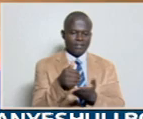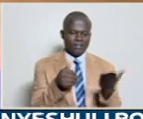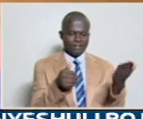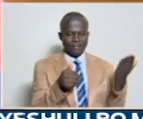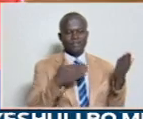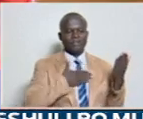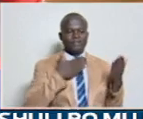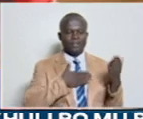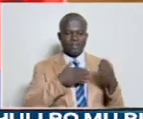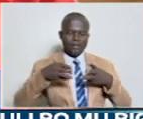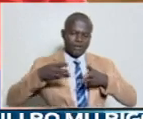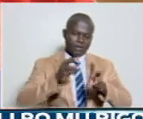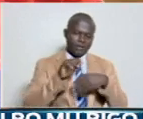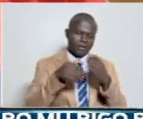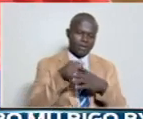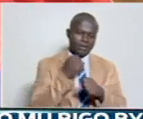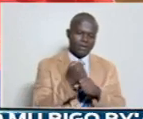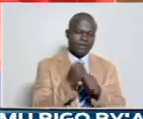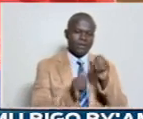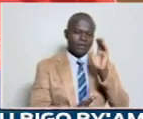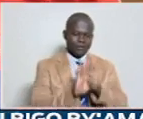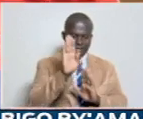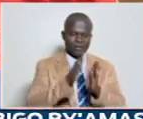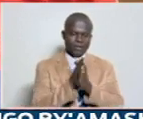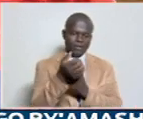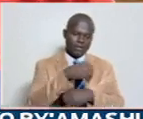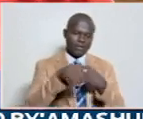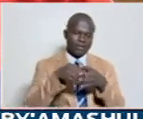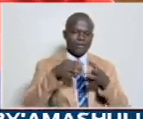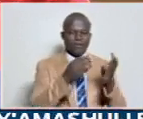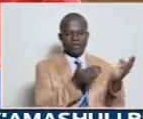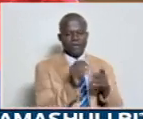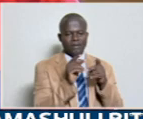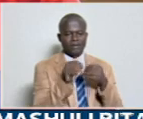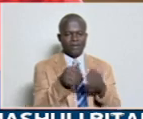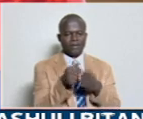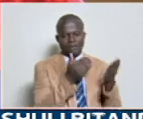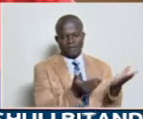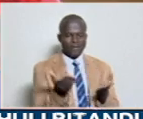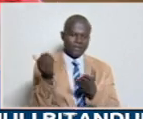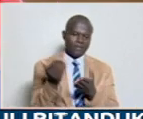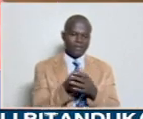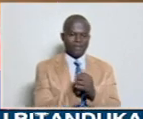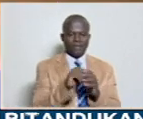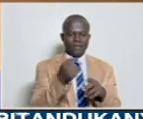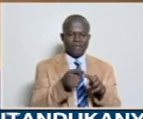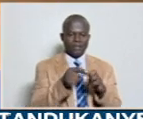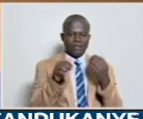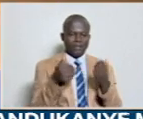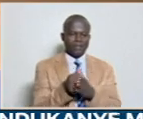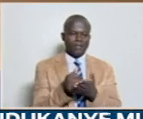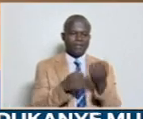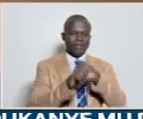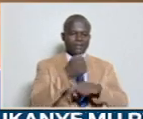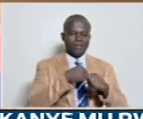byukuri twishimiye uburyo abantu bakora kandi babiteze bashyize mu mwete uburyo Rwanda rwakira abantu twakiriwe neza n'ibindi bitandukanye. Ariko ngarutse ku